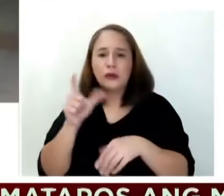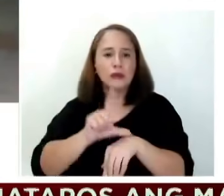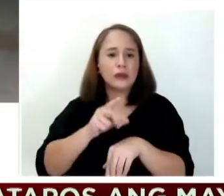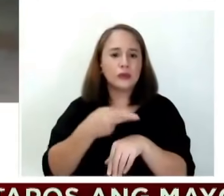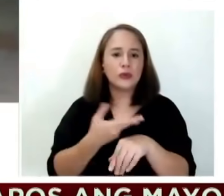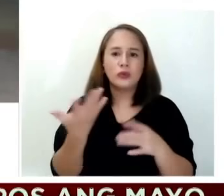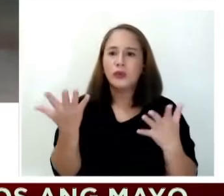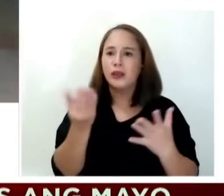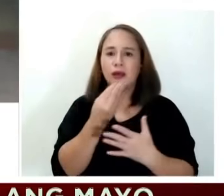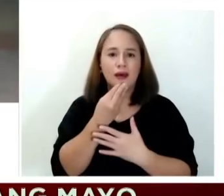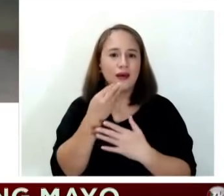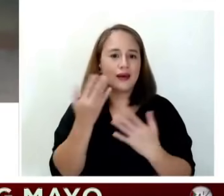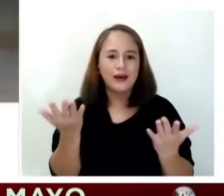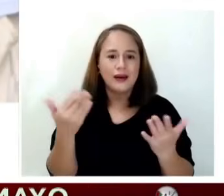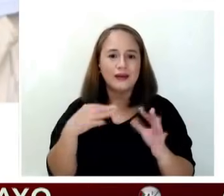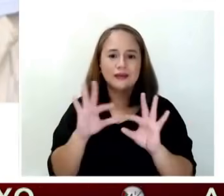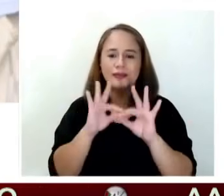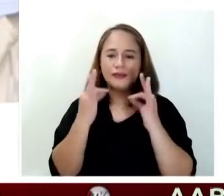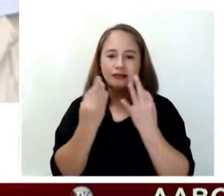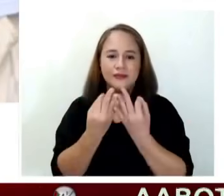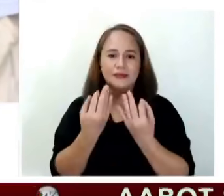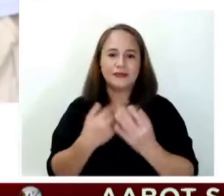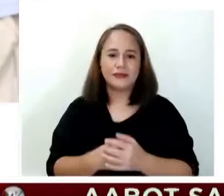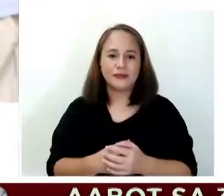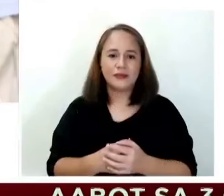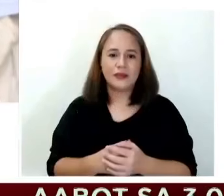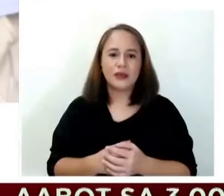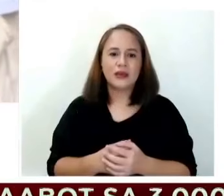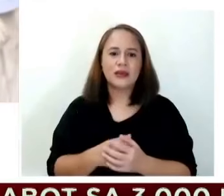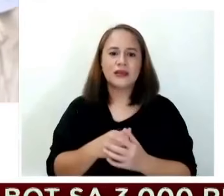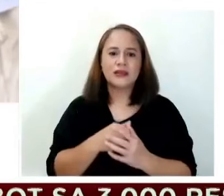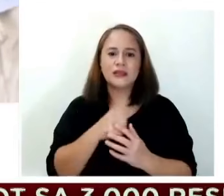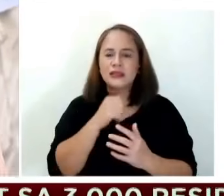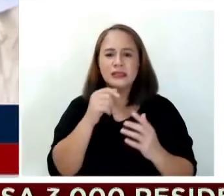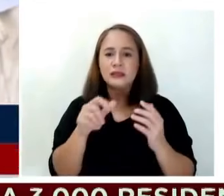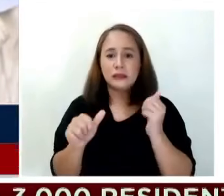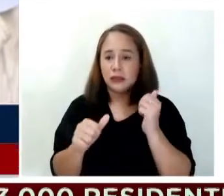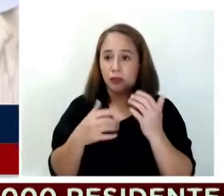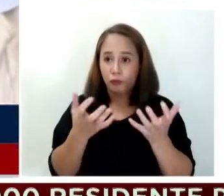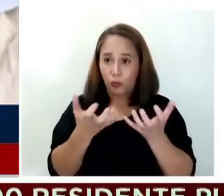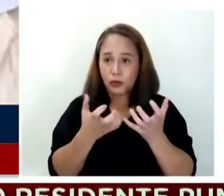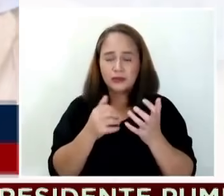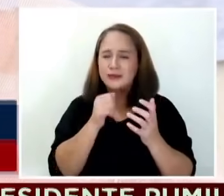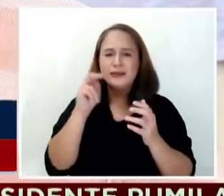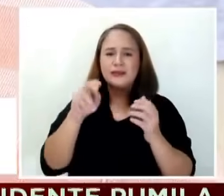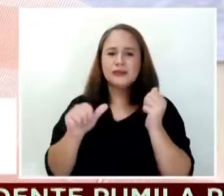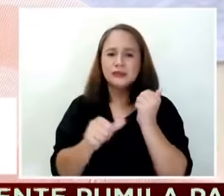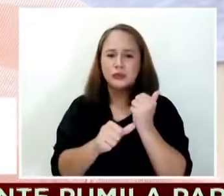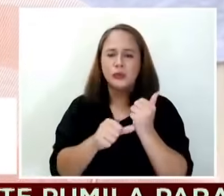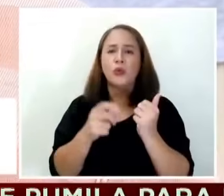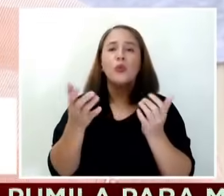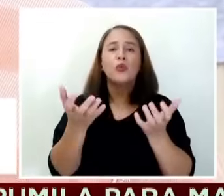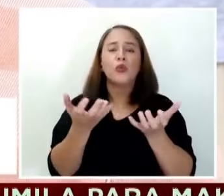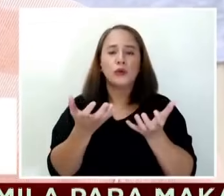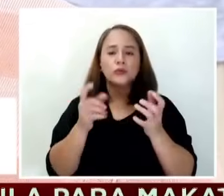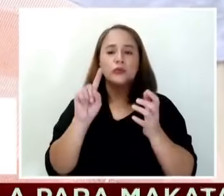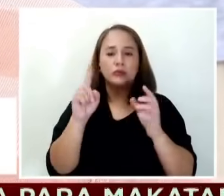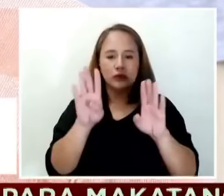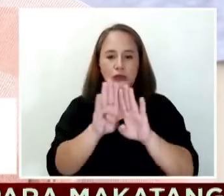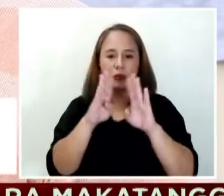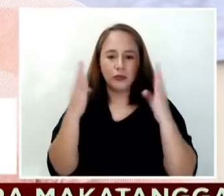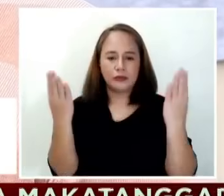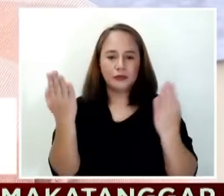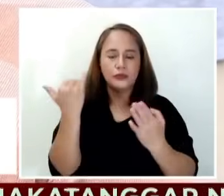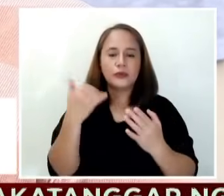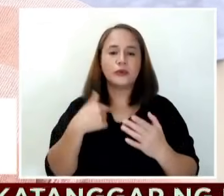mga pamilyan, bawat isa. Hindi mo kailangan na din namin ng ayuda. Kung talagang gusto namin eh, mabuksan talaga para kahit pa paano mayroon